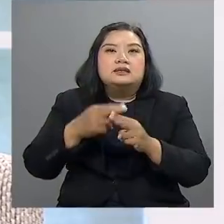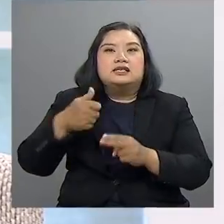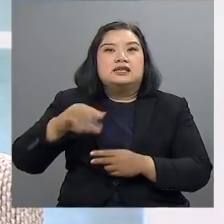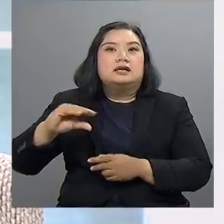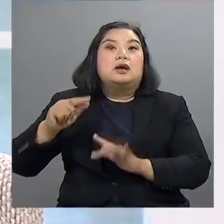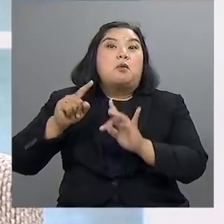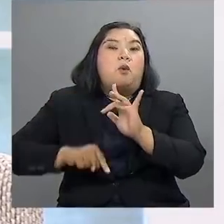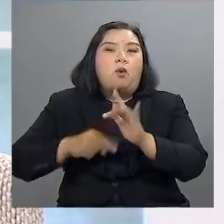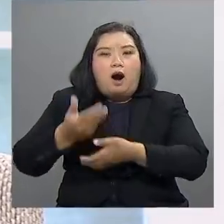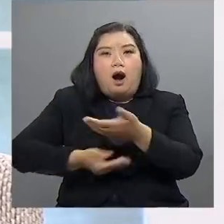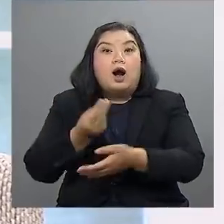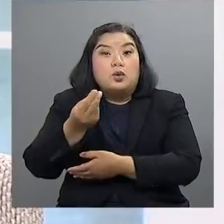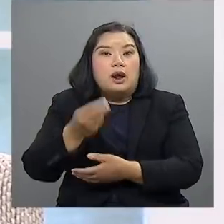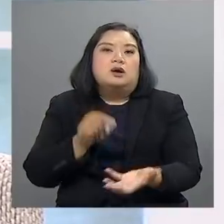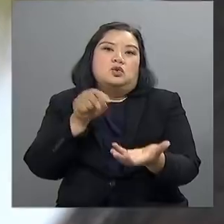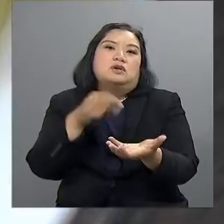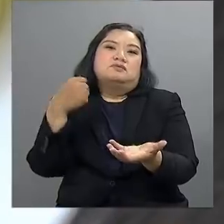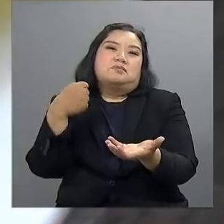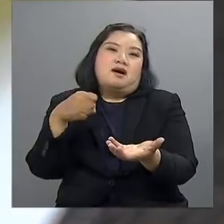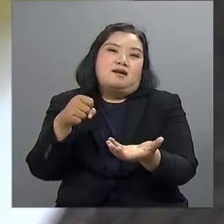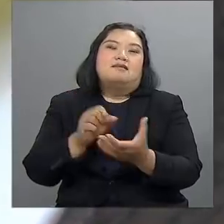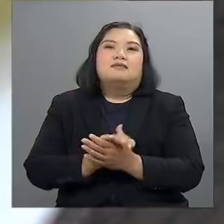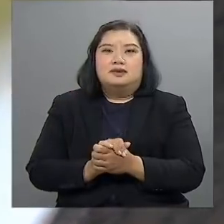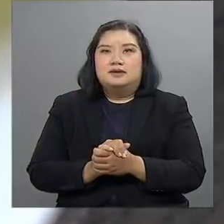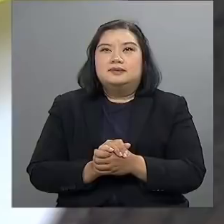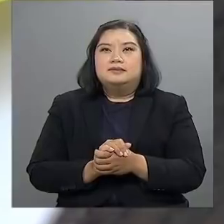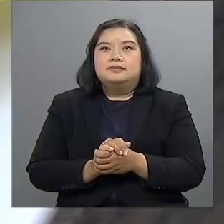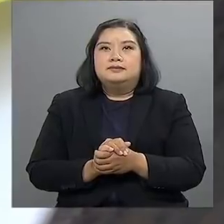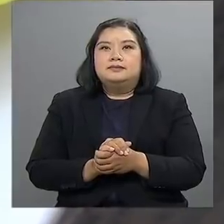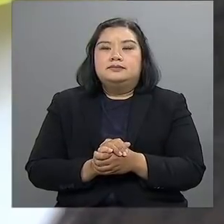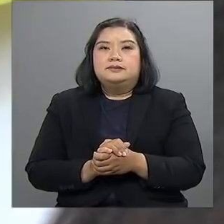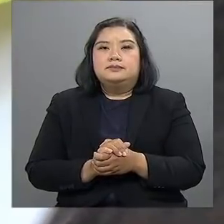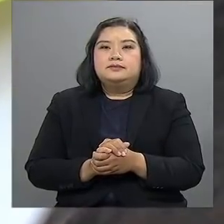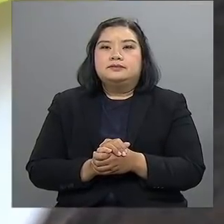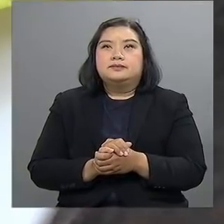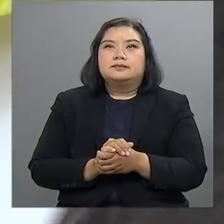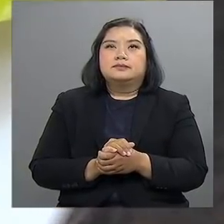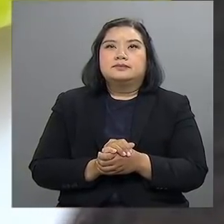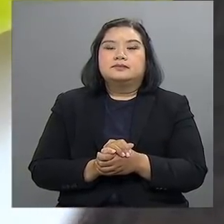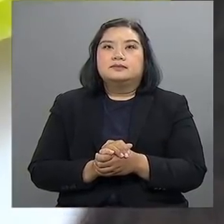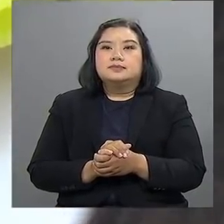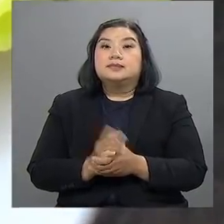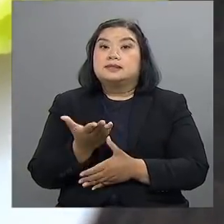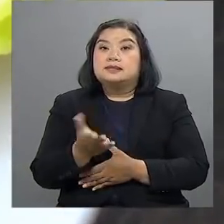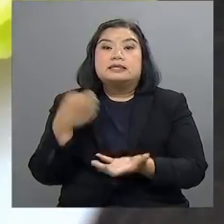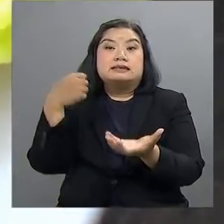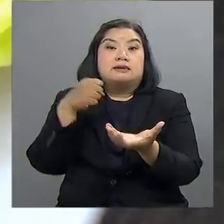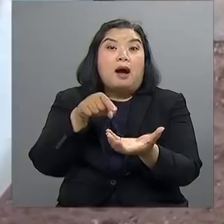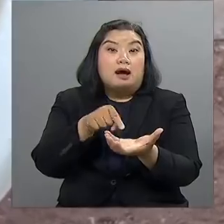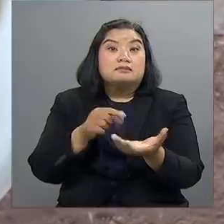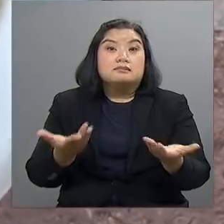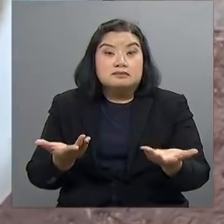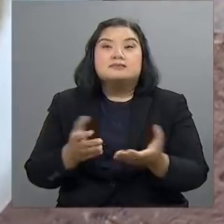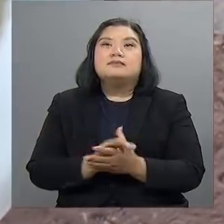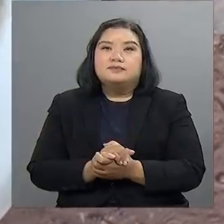คาถ้วยละแค่10บาทเท่านั้นเองครับก๋วยเตี๋ยวเรืออีโปงนี่คือ 10 ชามละ10บาท เออ ไม่ธรร